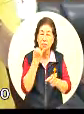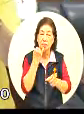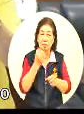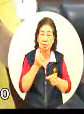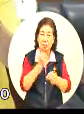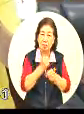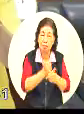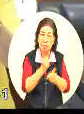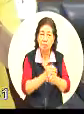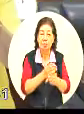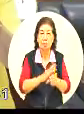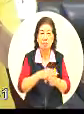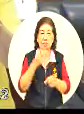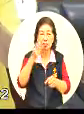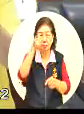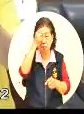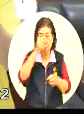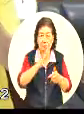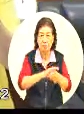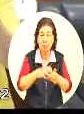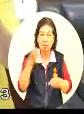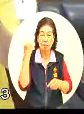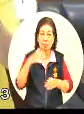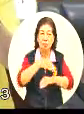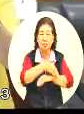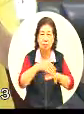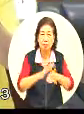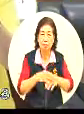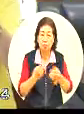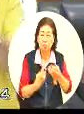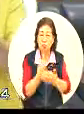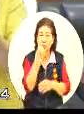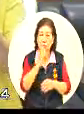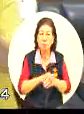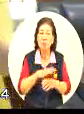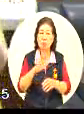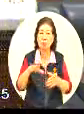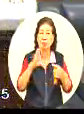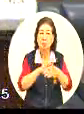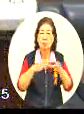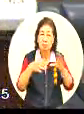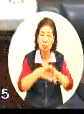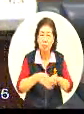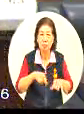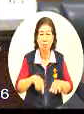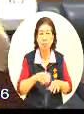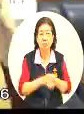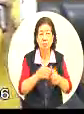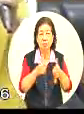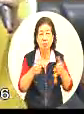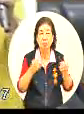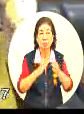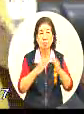的熊独特一个眷村的文化啊。底下谢谢我们的市长哦。